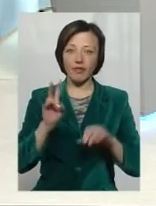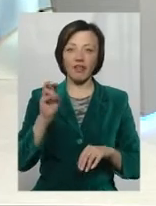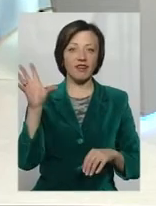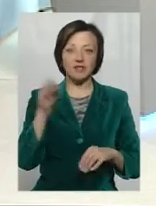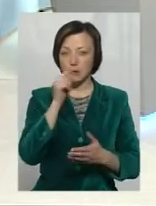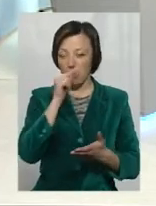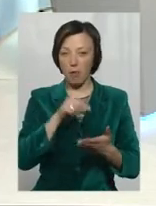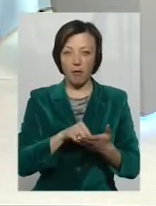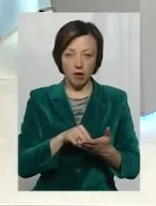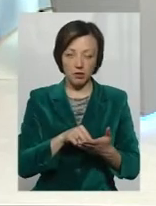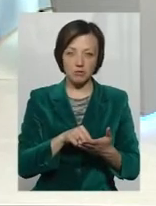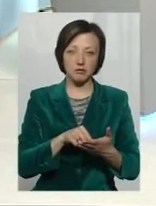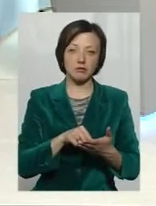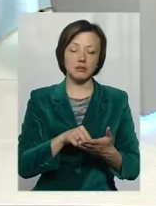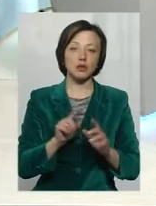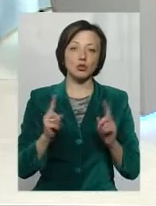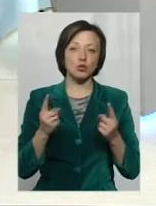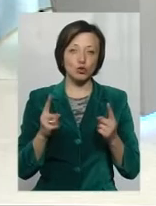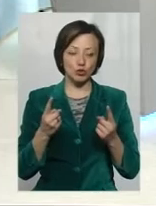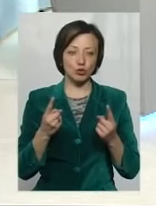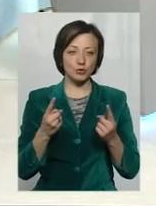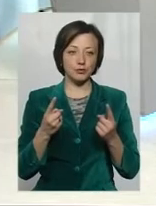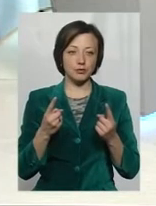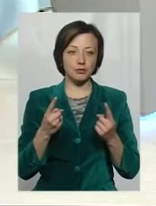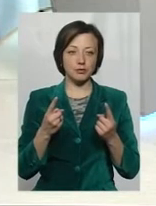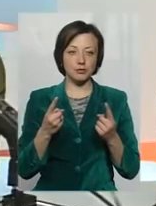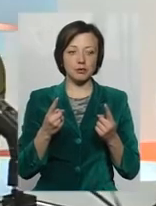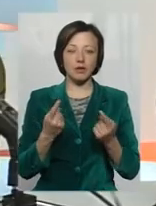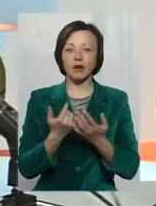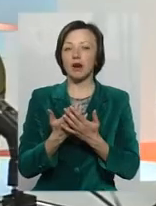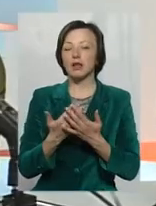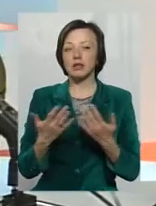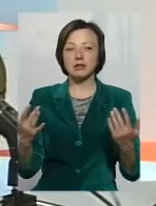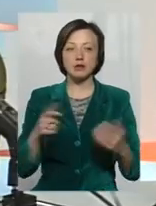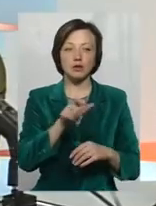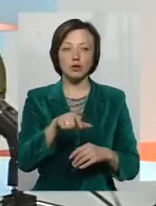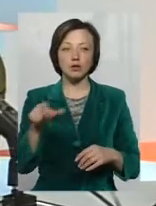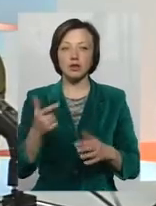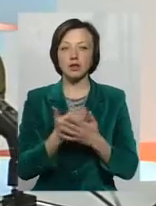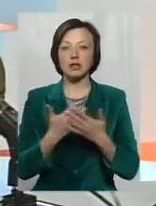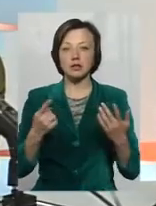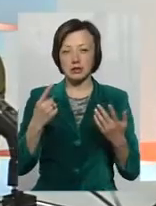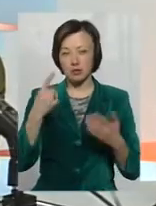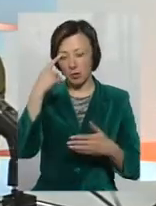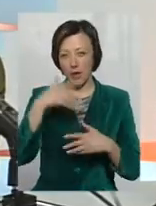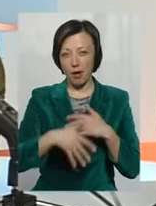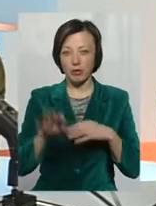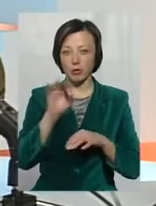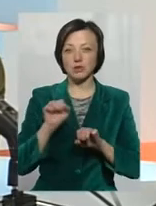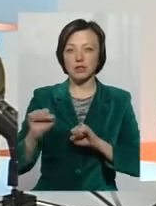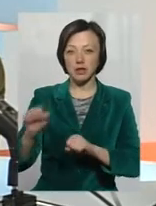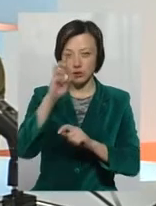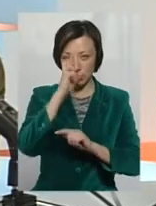проходили, пройшли відбір. Чому? Тому що в різних людей різне поняття про захист держави і